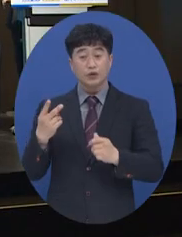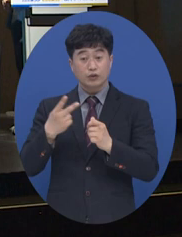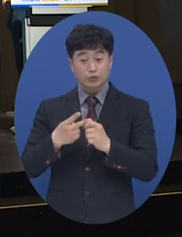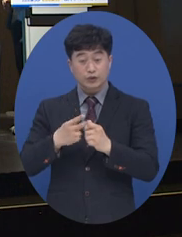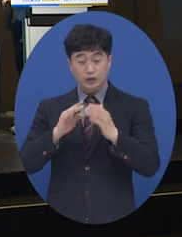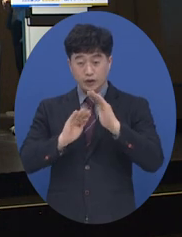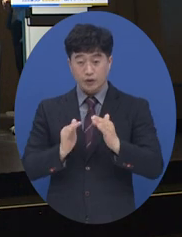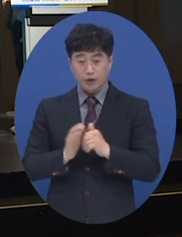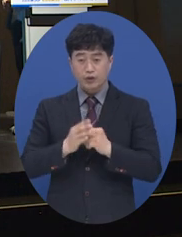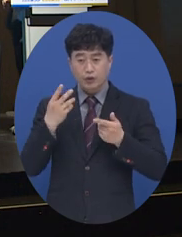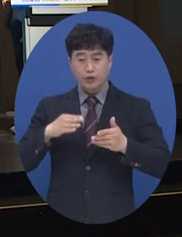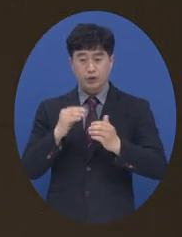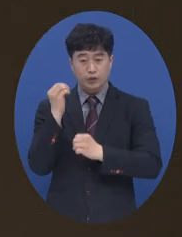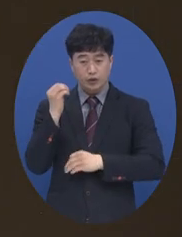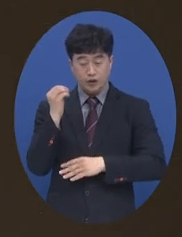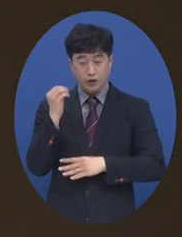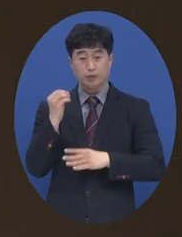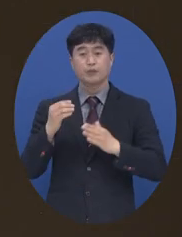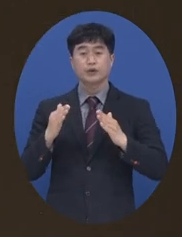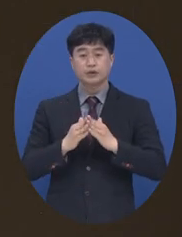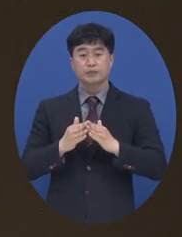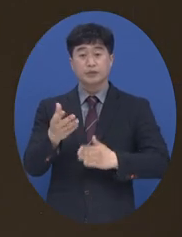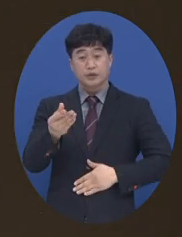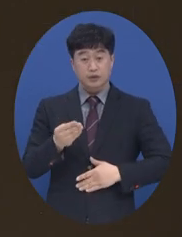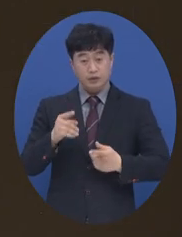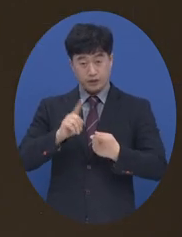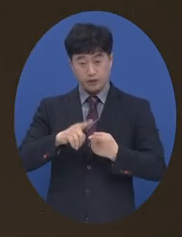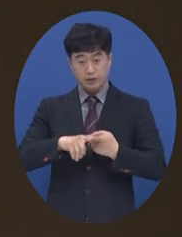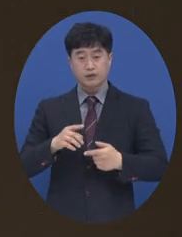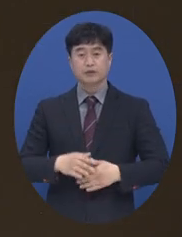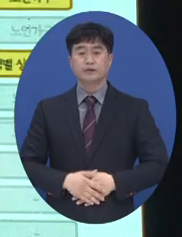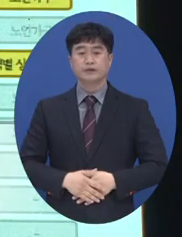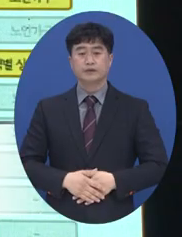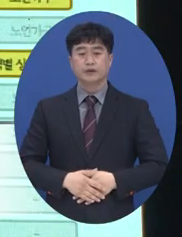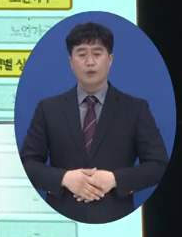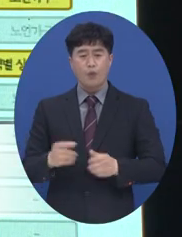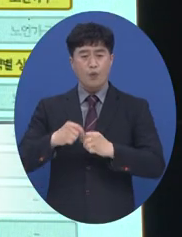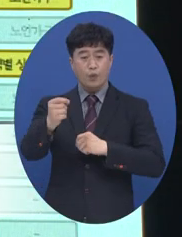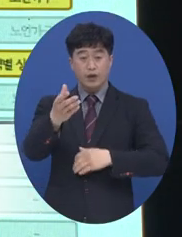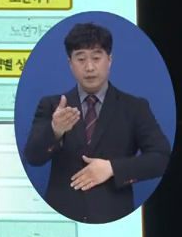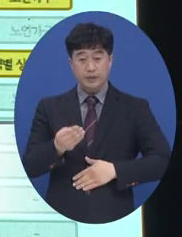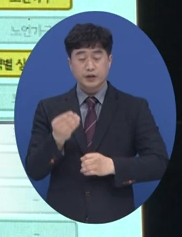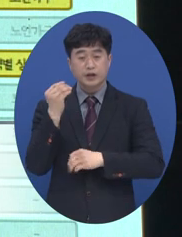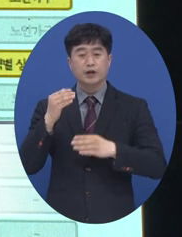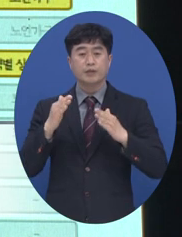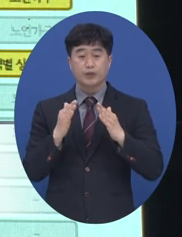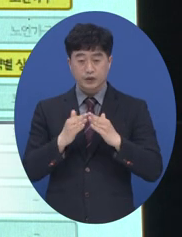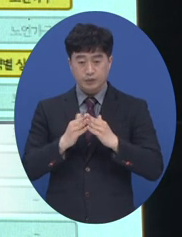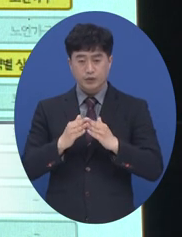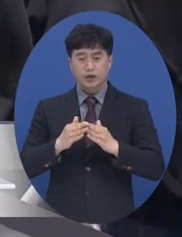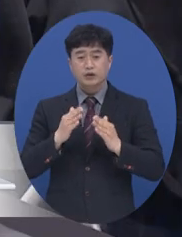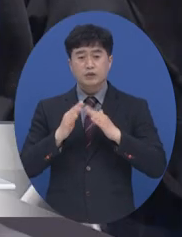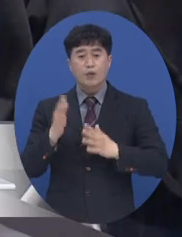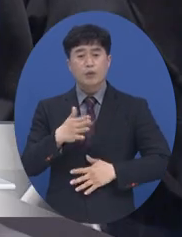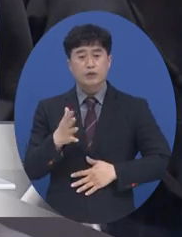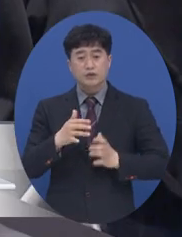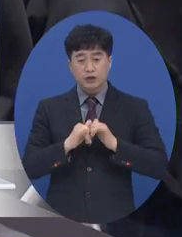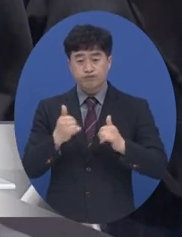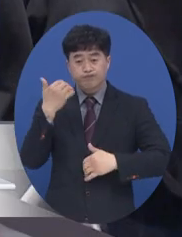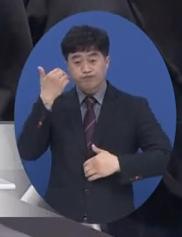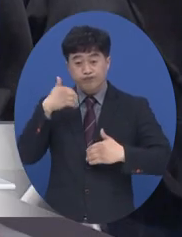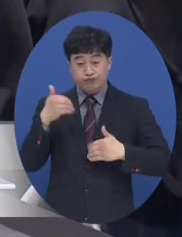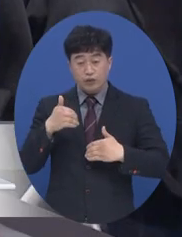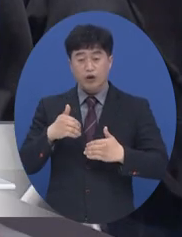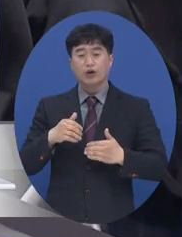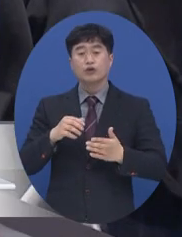번째 세션에서는 경기도 기본주택 중 임대형에 대해 다뤄졌습니다. 장기 임대형 기본주택은 무주택자라면 누구나 적정